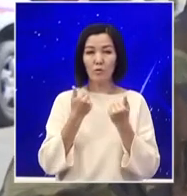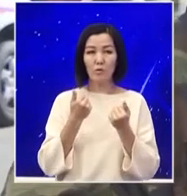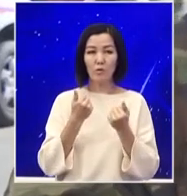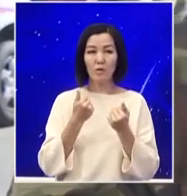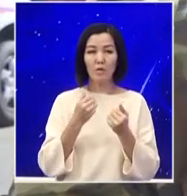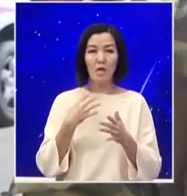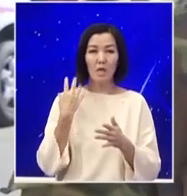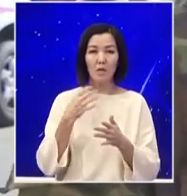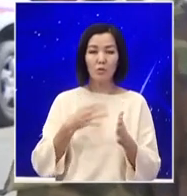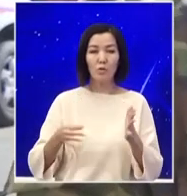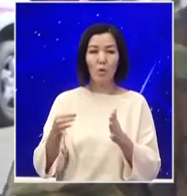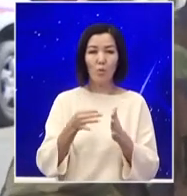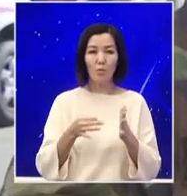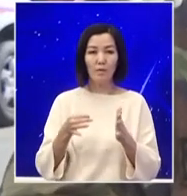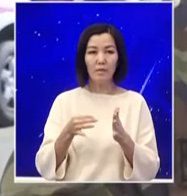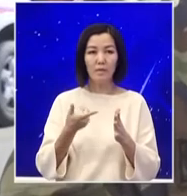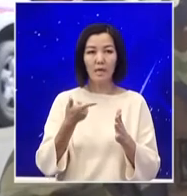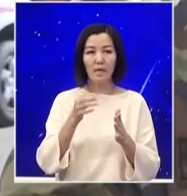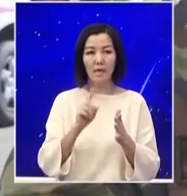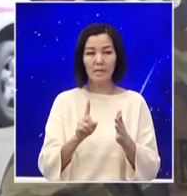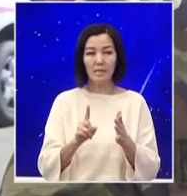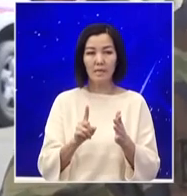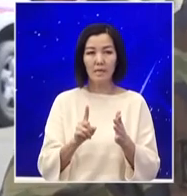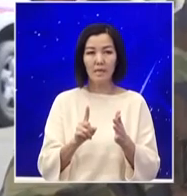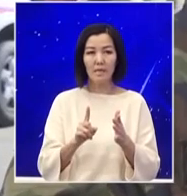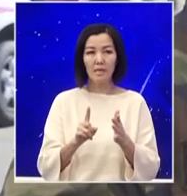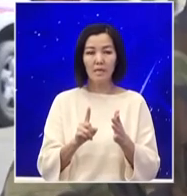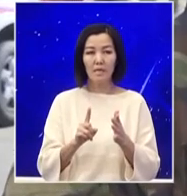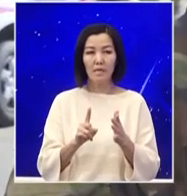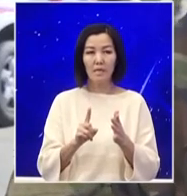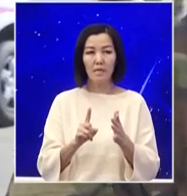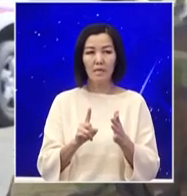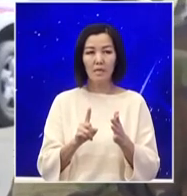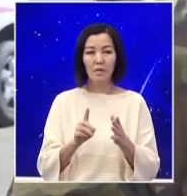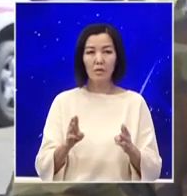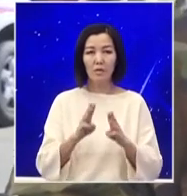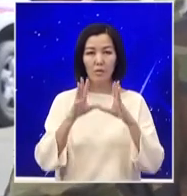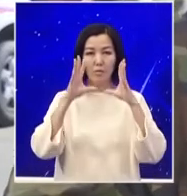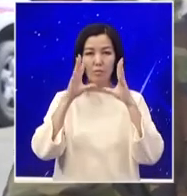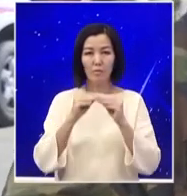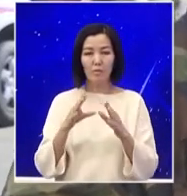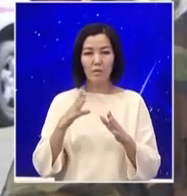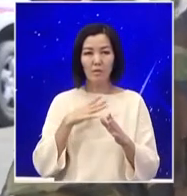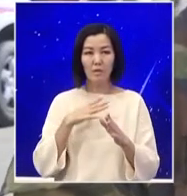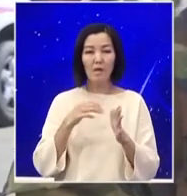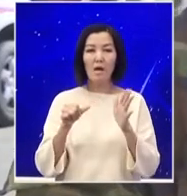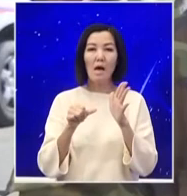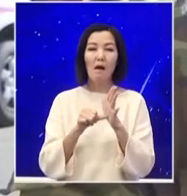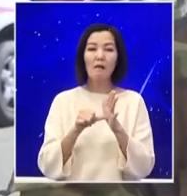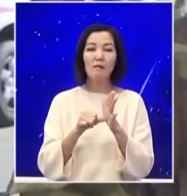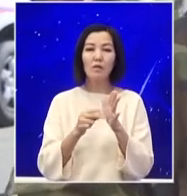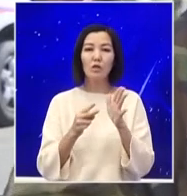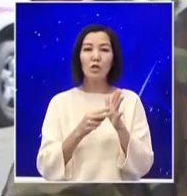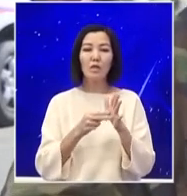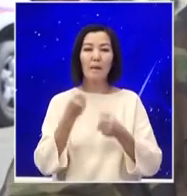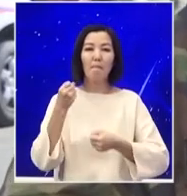Қызылорда облысында газ скважинасы жанған, соған өшіруге бардық. Осы жерден 6-7